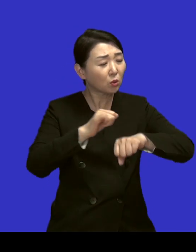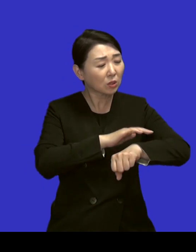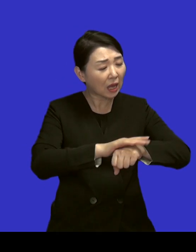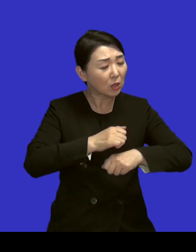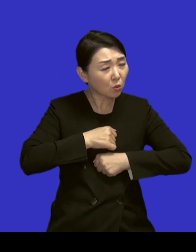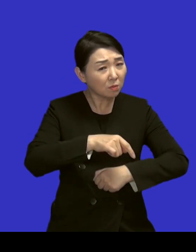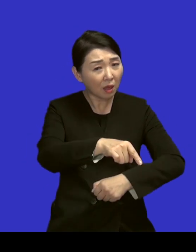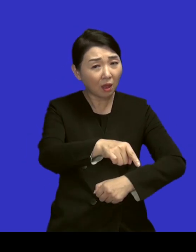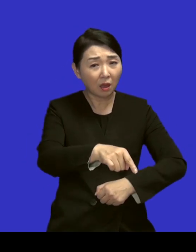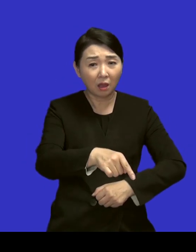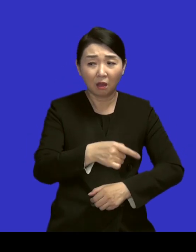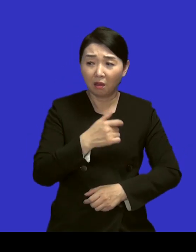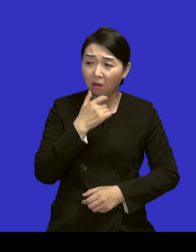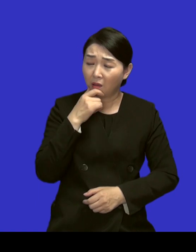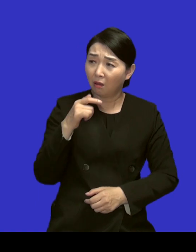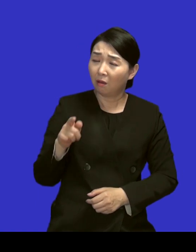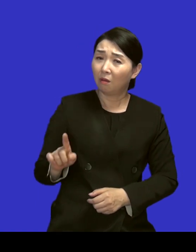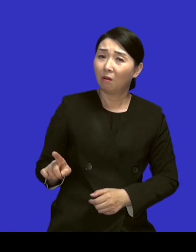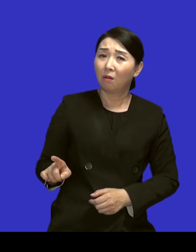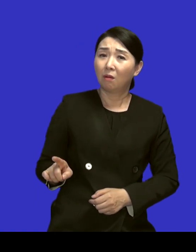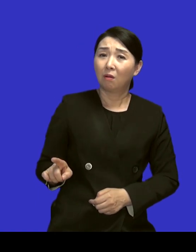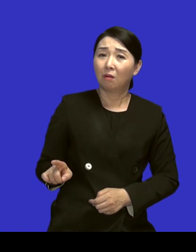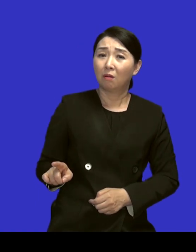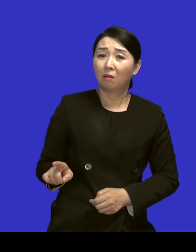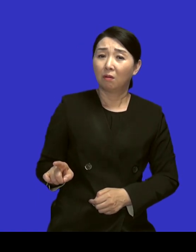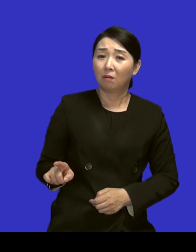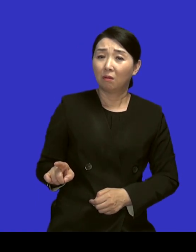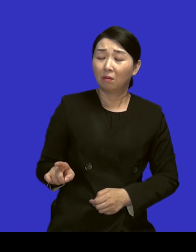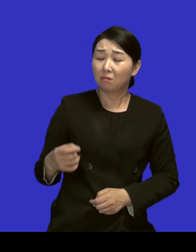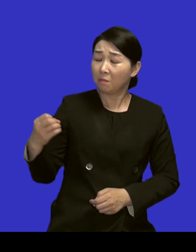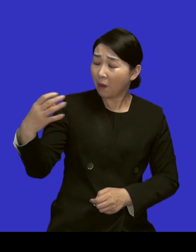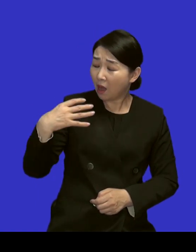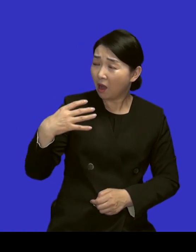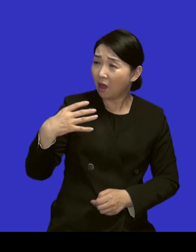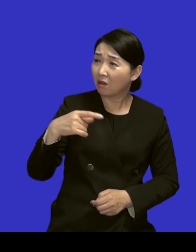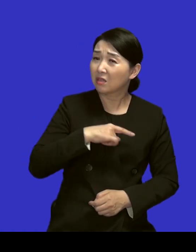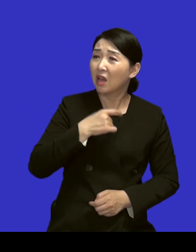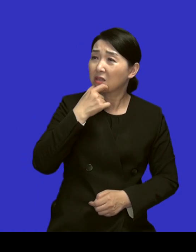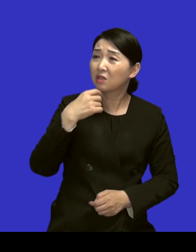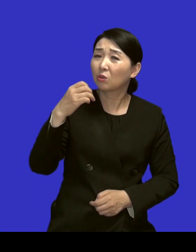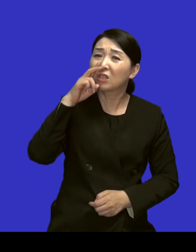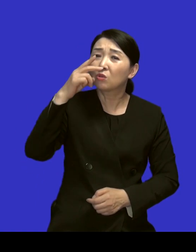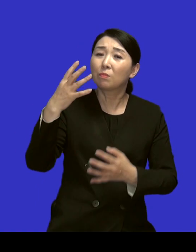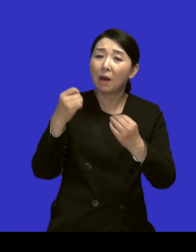제일 싫어. 제일 싫어요. 그 얘기해준 놈이 제일 싫어하는 사람, 제일 질투하는 사람.